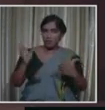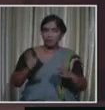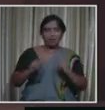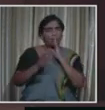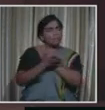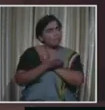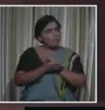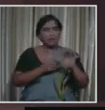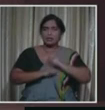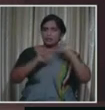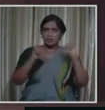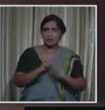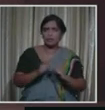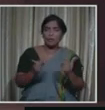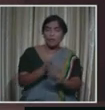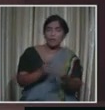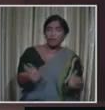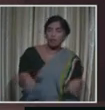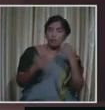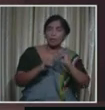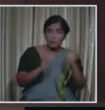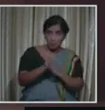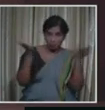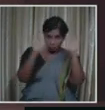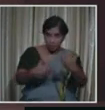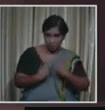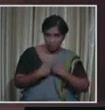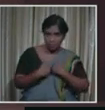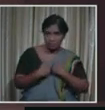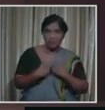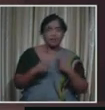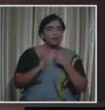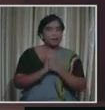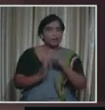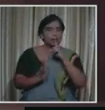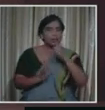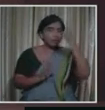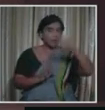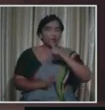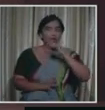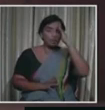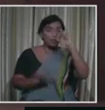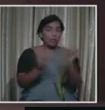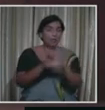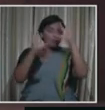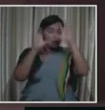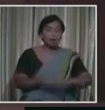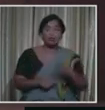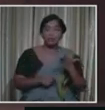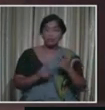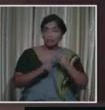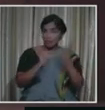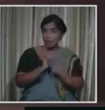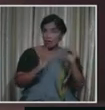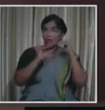kami udgosirnya, kau tu mereka kanda, mereka marli dah mandiri, tapi tu, garu kata naya kita bni, garunnya juga tanah mereka kanda marli dah mandiri, tak kenal lah,